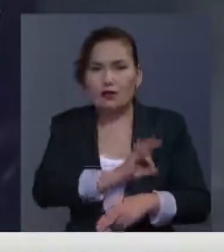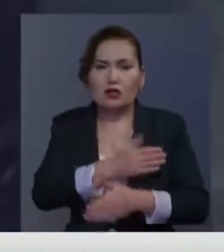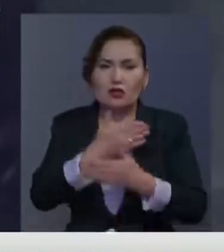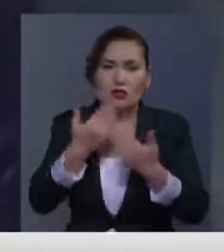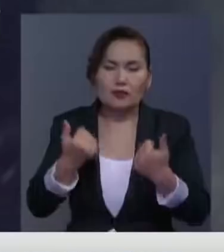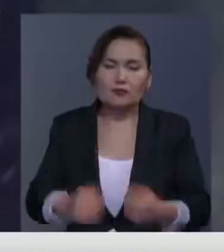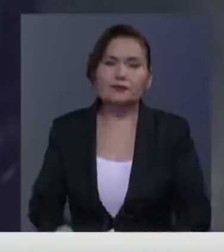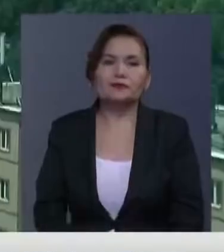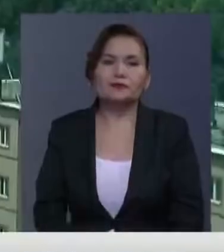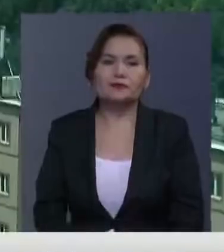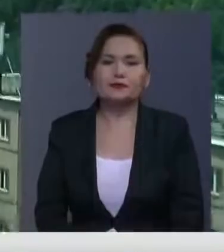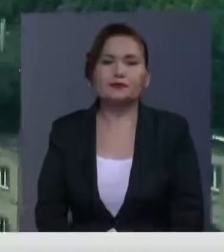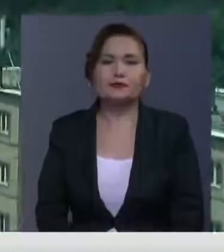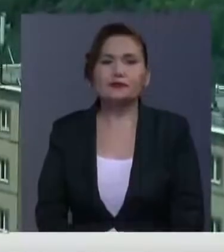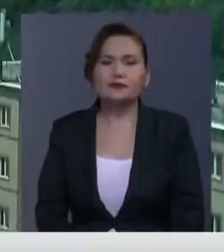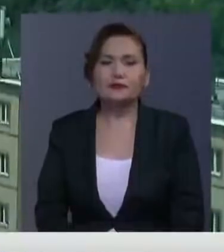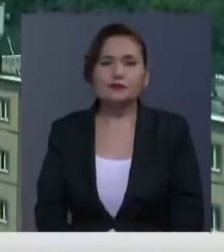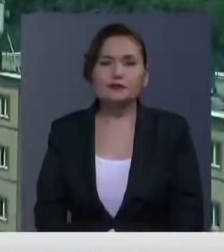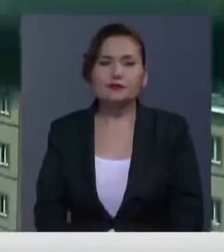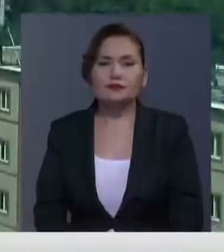Атаян, Хабар 24, Армения.